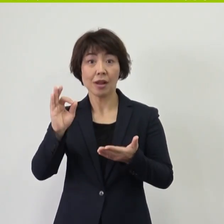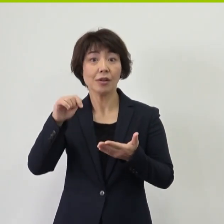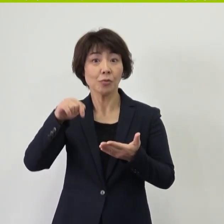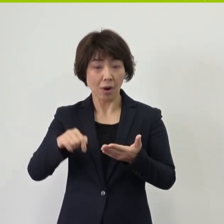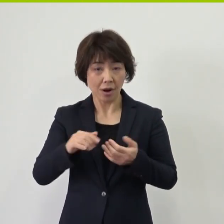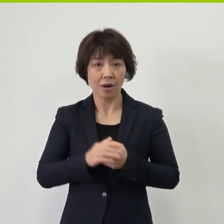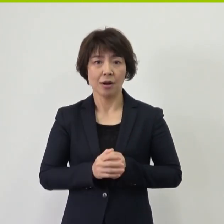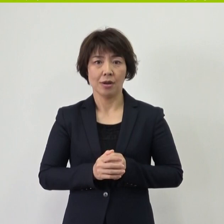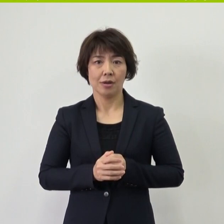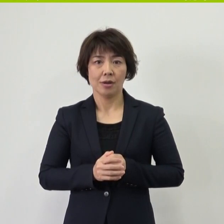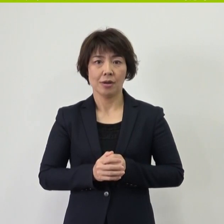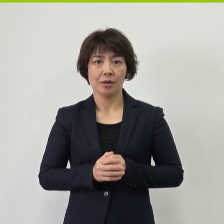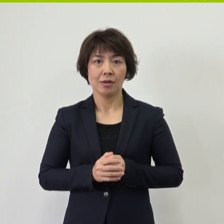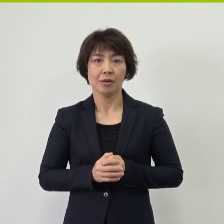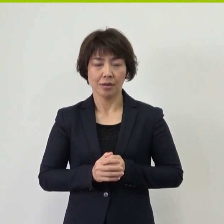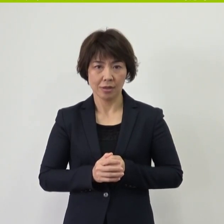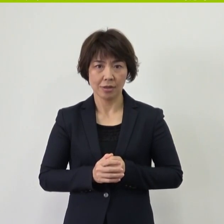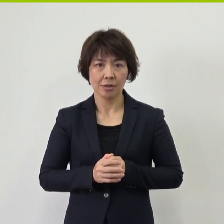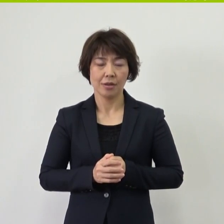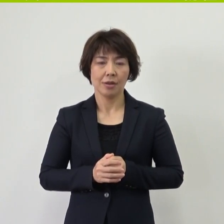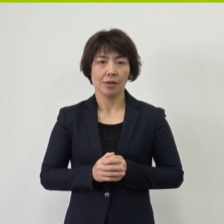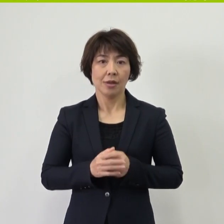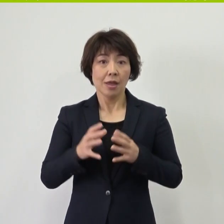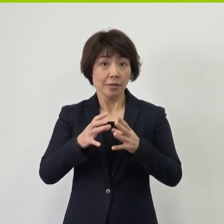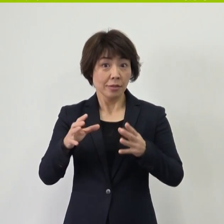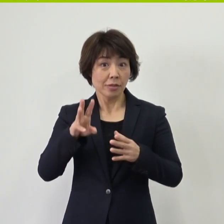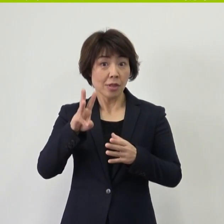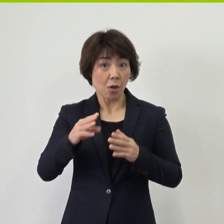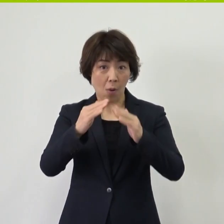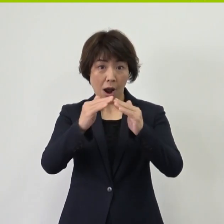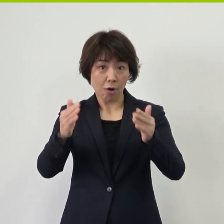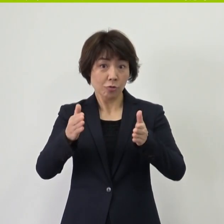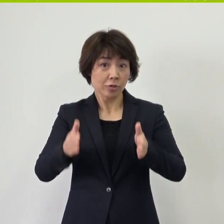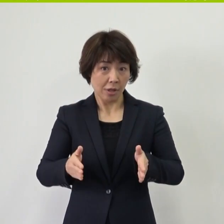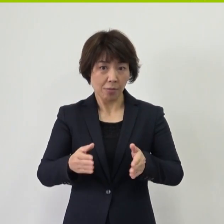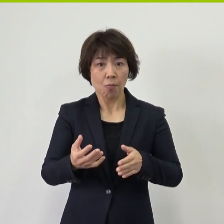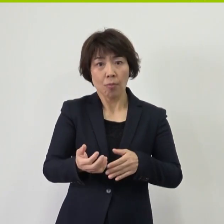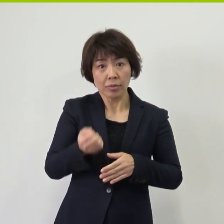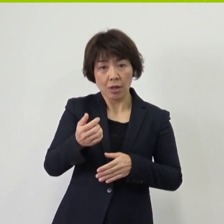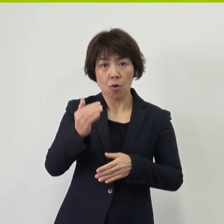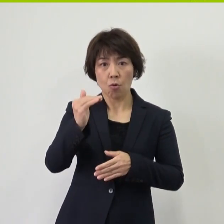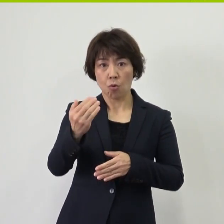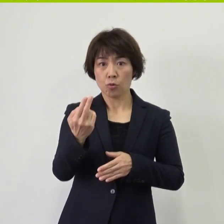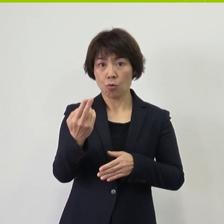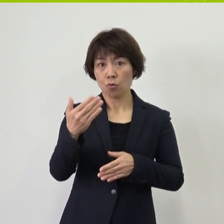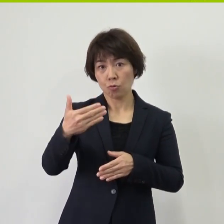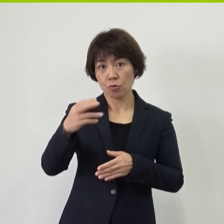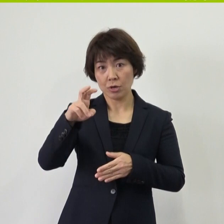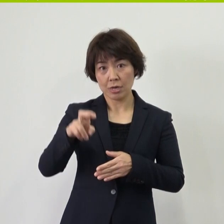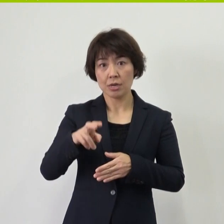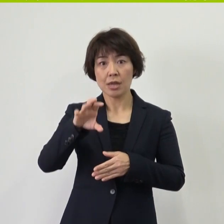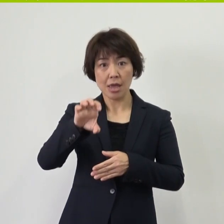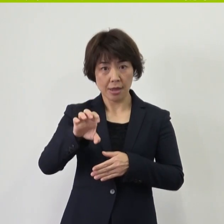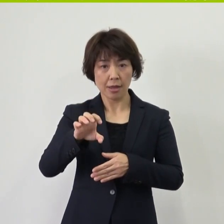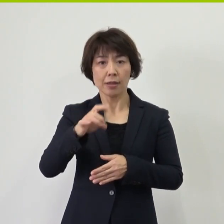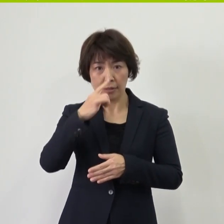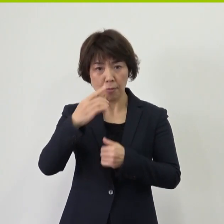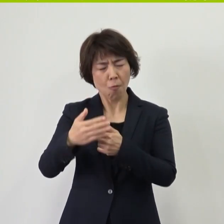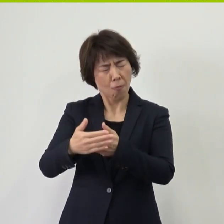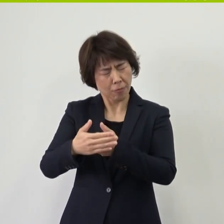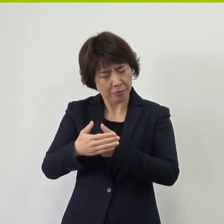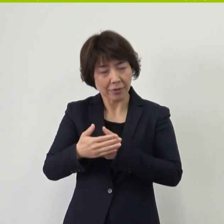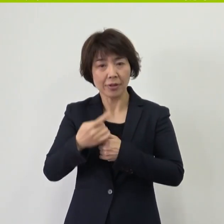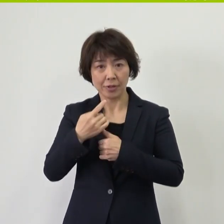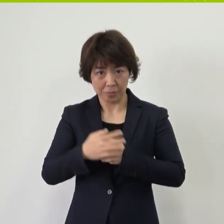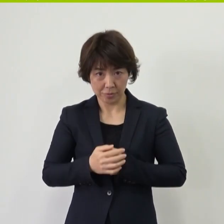あと奈良には私はかなり未来価値競争センター、ダイワハウスさんが持っていらっしゃるコトクリエにもお世話になっております。アーシタバで